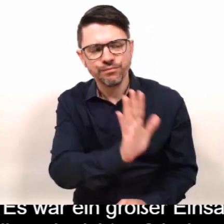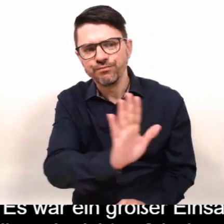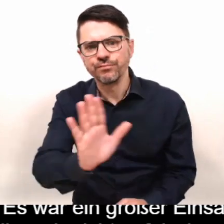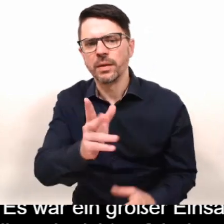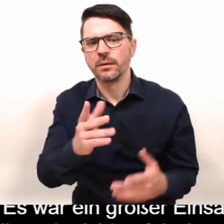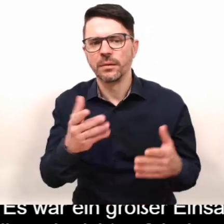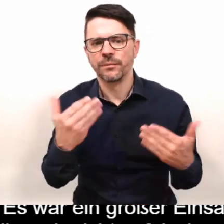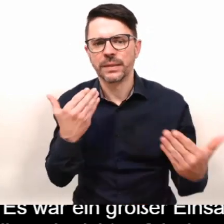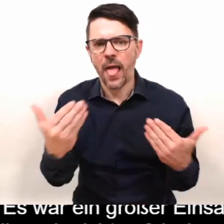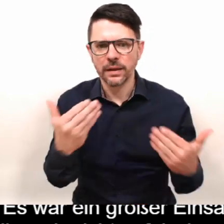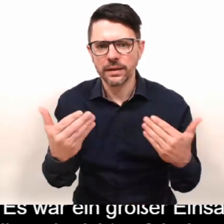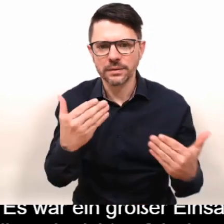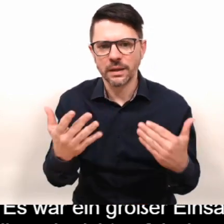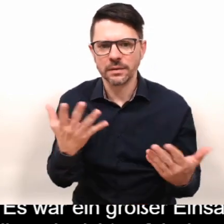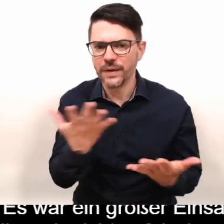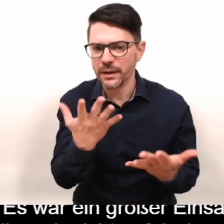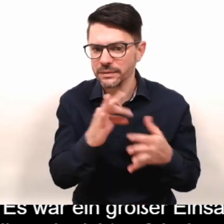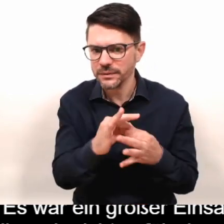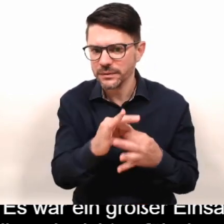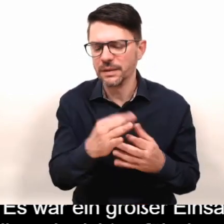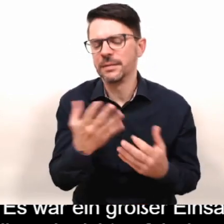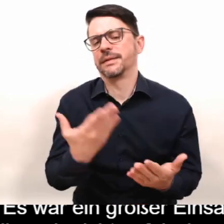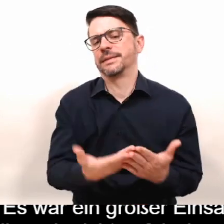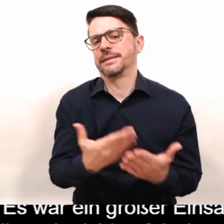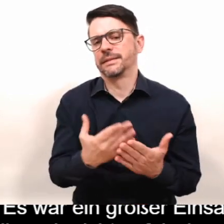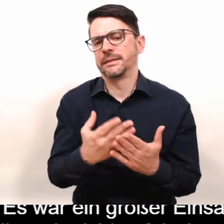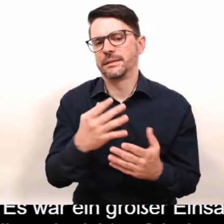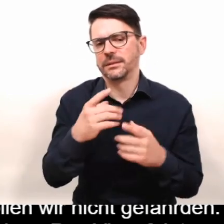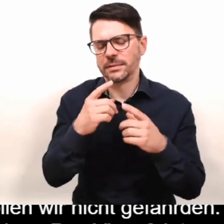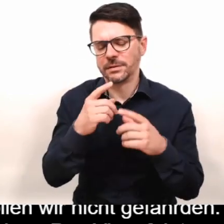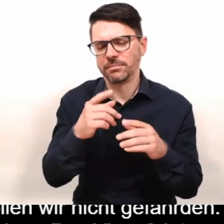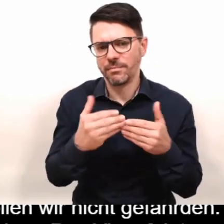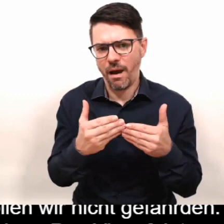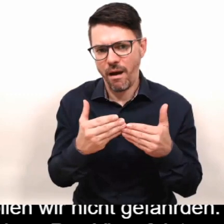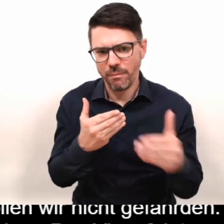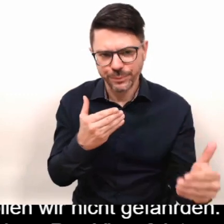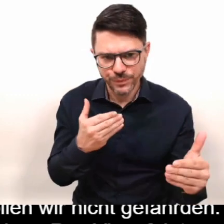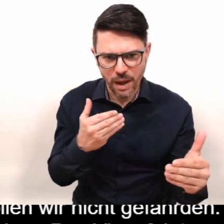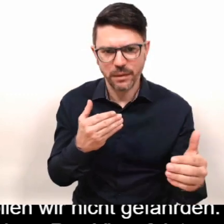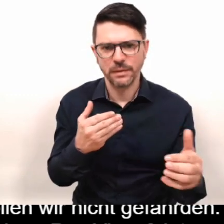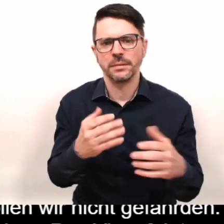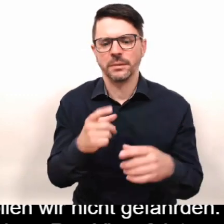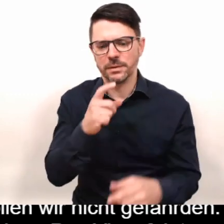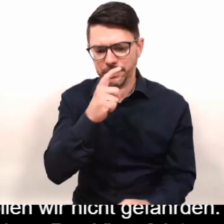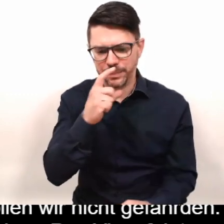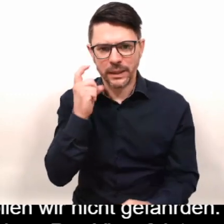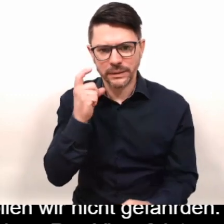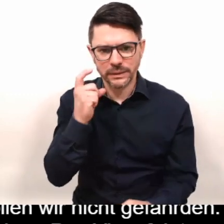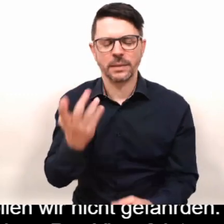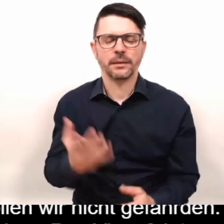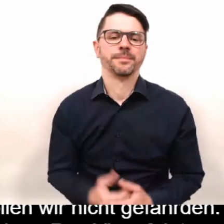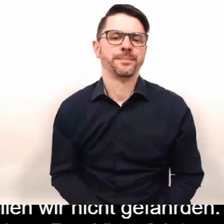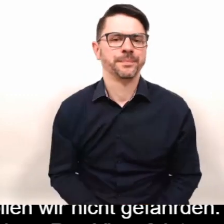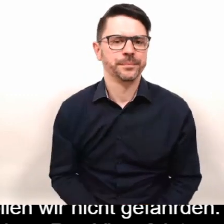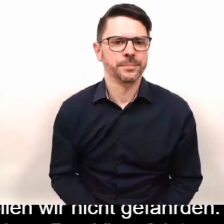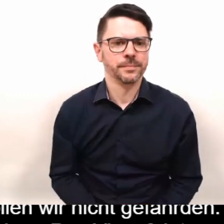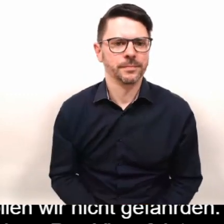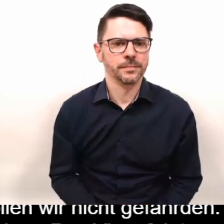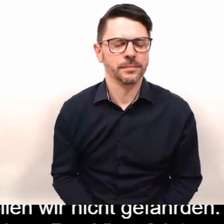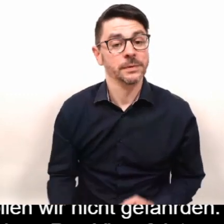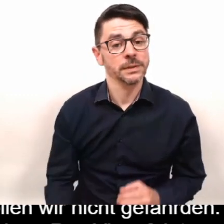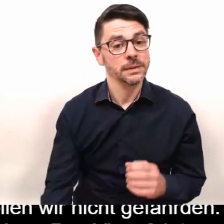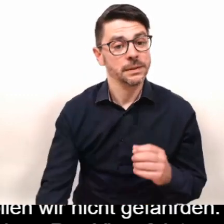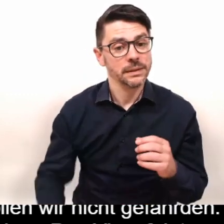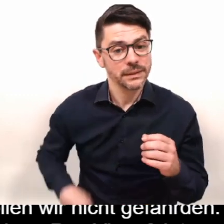überlegen, in welcher Stufenfolge man das eben macht. Und immer sich, immer, das folgt alles dem